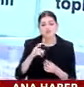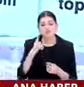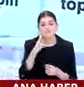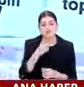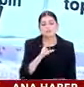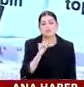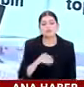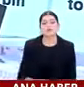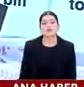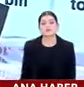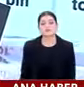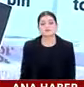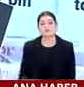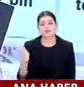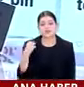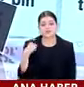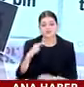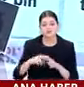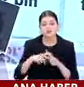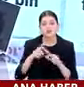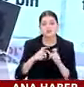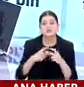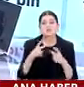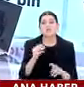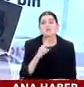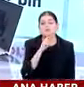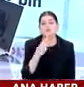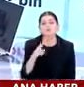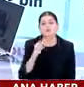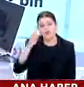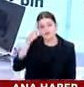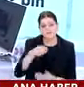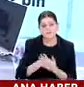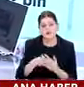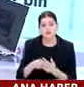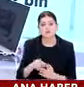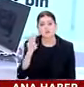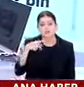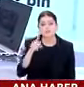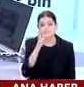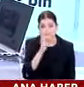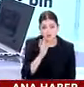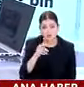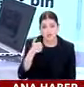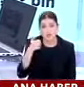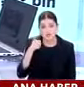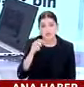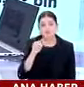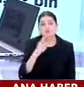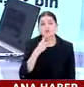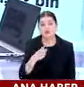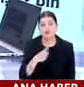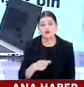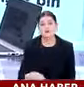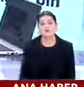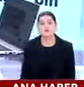parametrelerden biri olan yeni katsayısından başlamak lazım Ama öncelikle Asgari ücretin mevcut 8.5006 TL net olarak